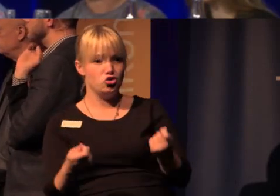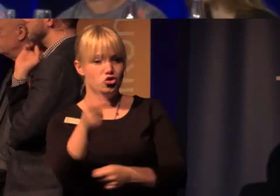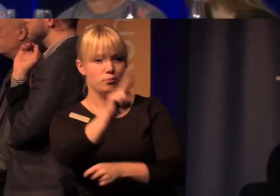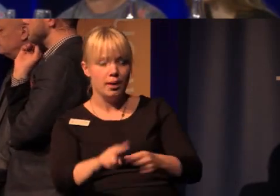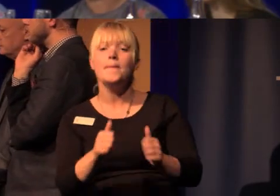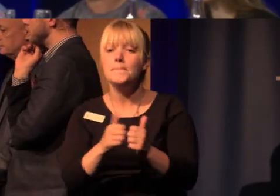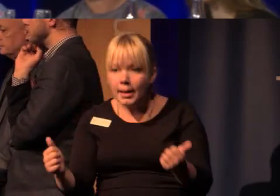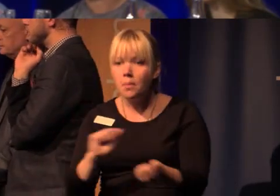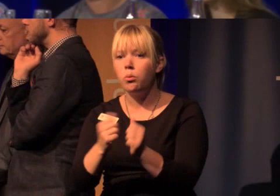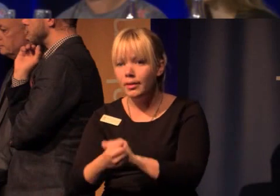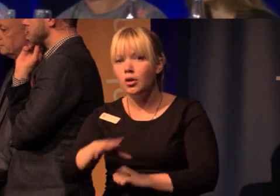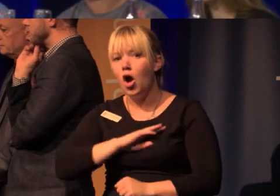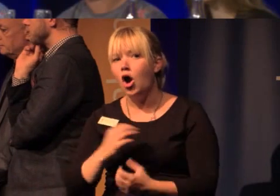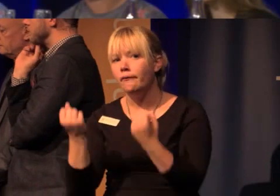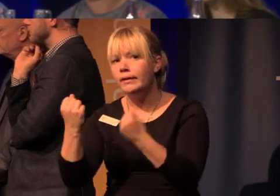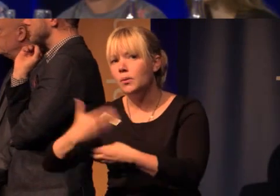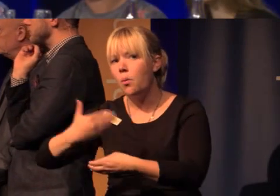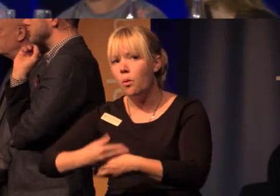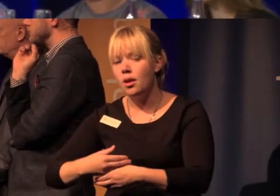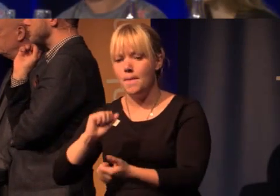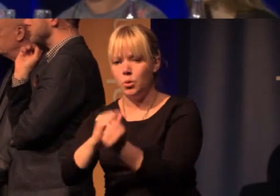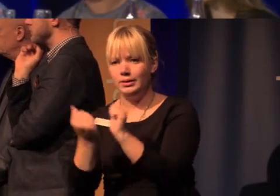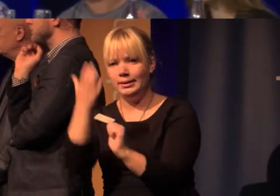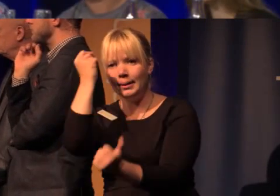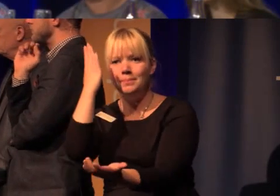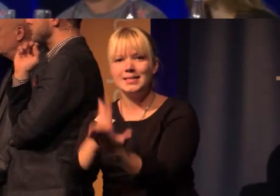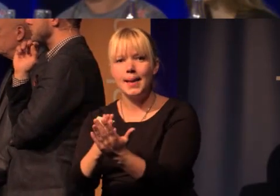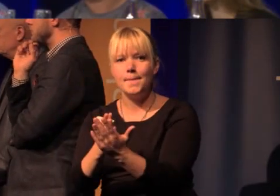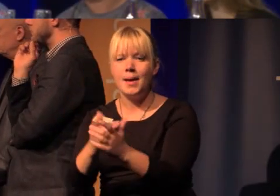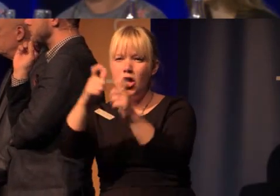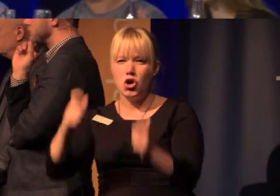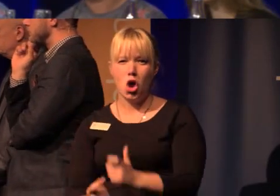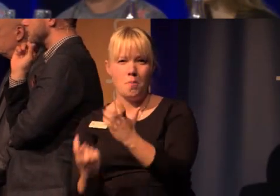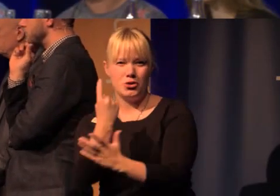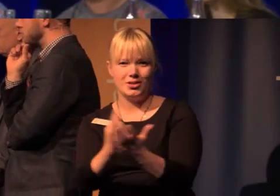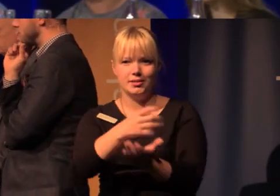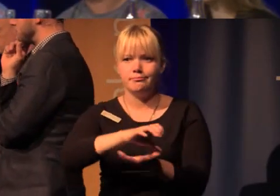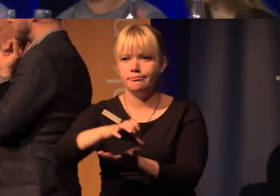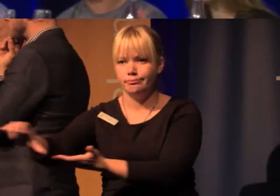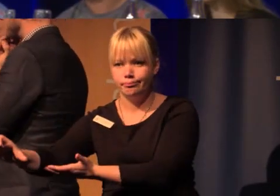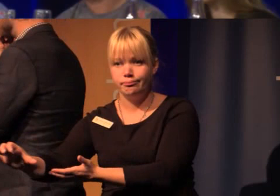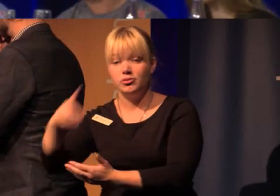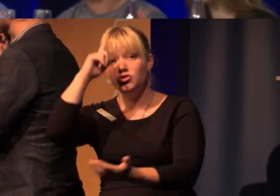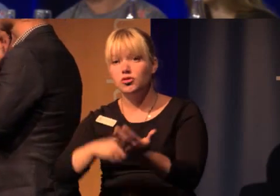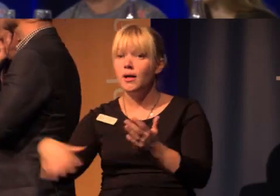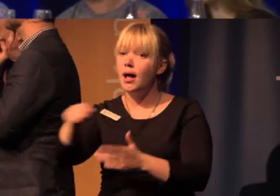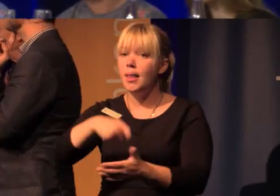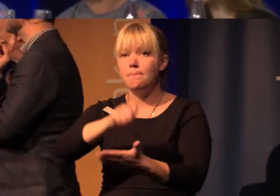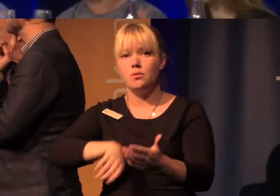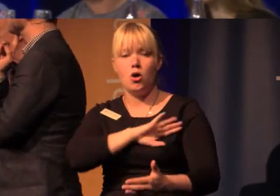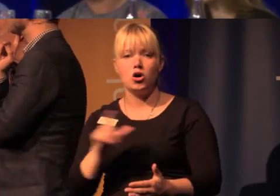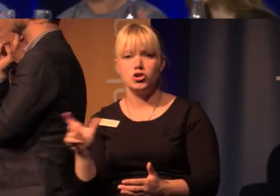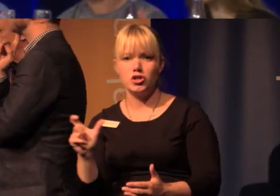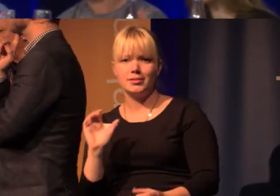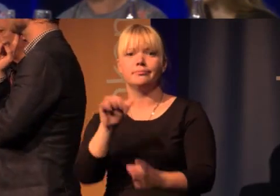roll. Politiken sätter ramar, tilldelar resurser och ska också se till att alla medborgare kan ta del av kulturen. Där